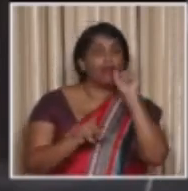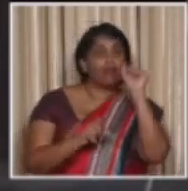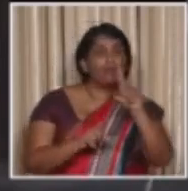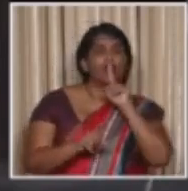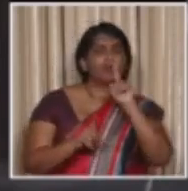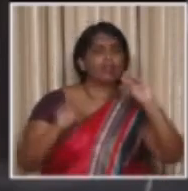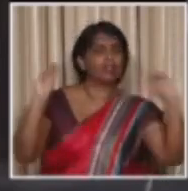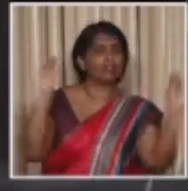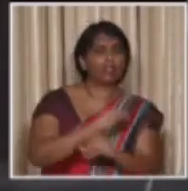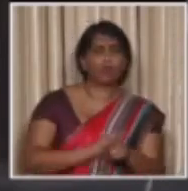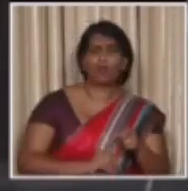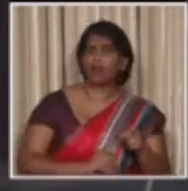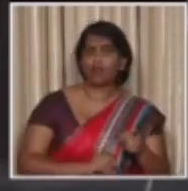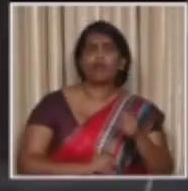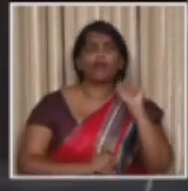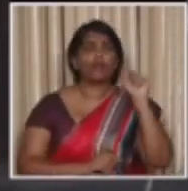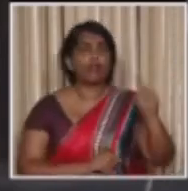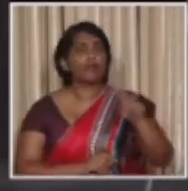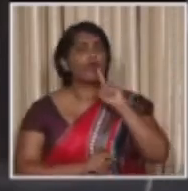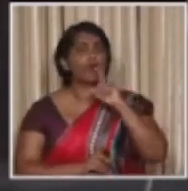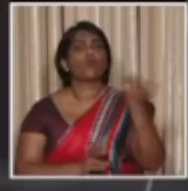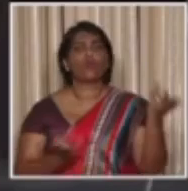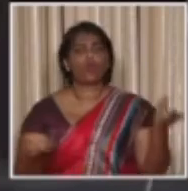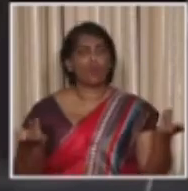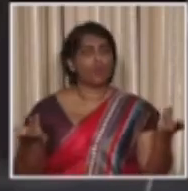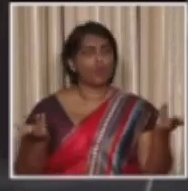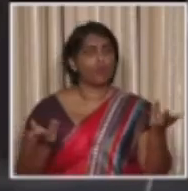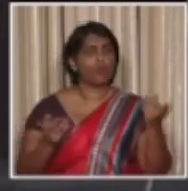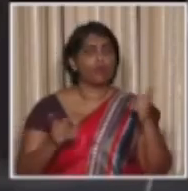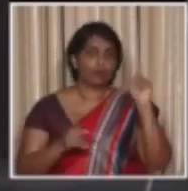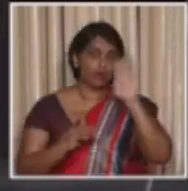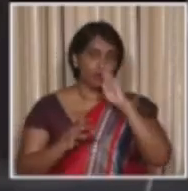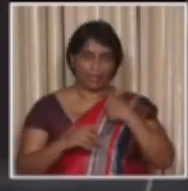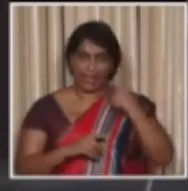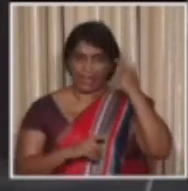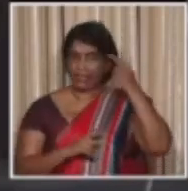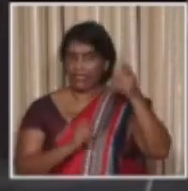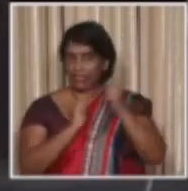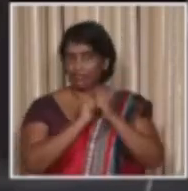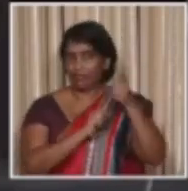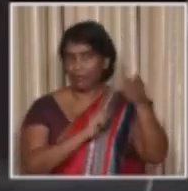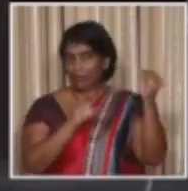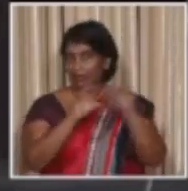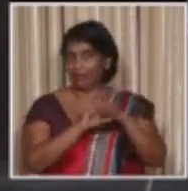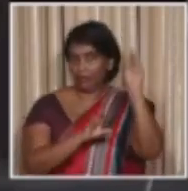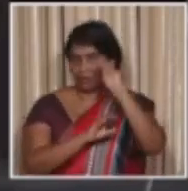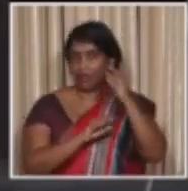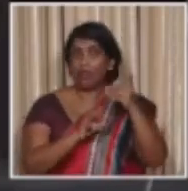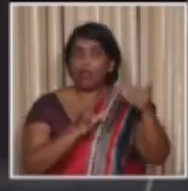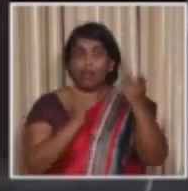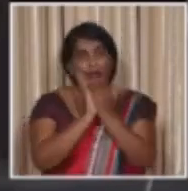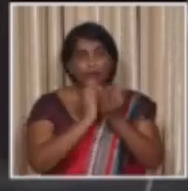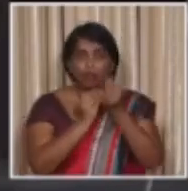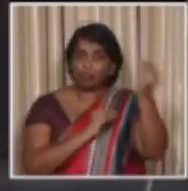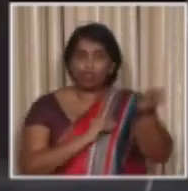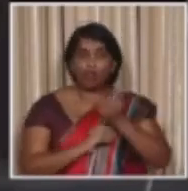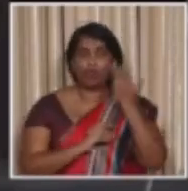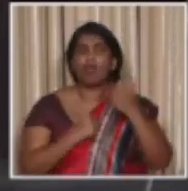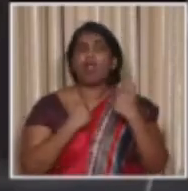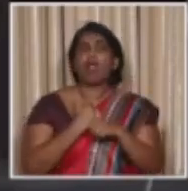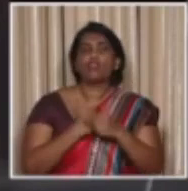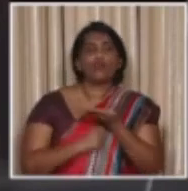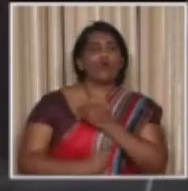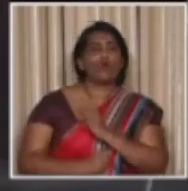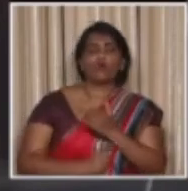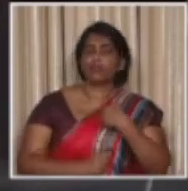එකක් මේකට ගෙනල්ලා ගහලා තියෙන්නේ කවුද යෝජිත අය ඒ කියන්නේ දැන් කාගේ හරි හිතේ තියෙන අයටත් දෙන්න පුළුවන්ද මම කියන්නේ මේ වගේ මේක කවුද හැදුවේ කියන එක